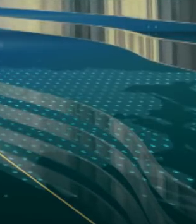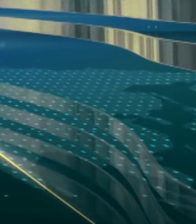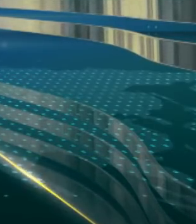centr